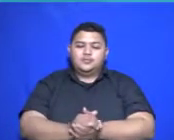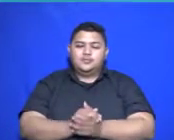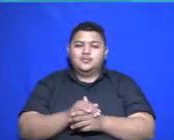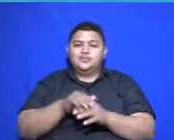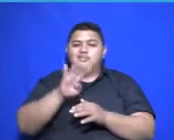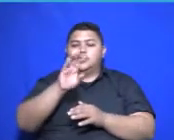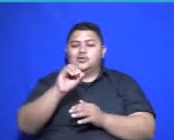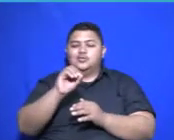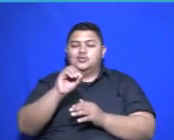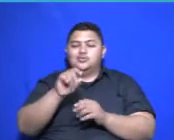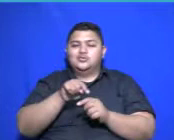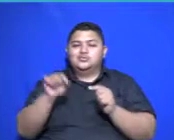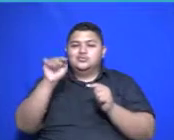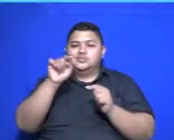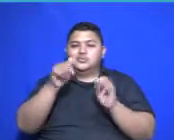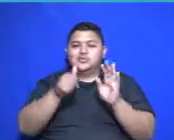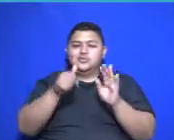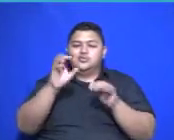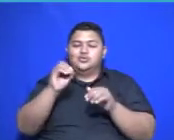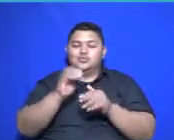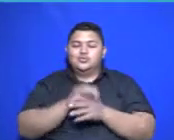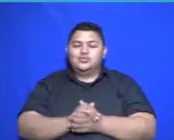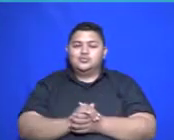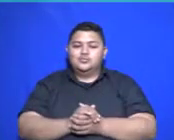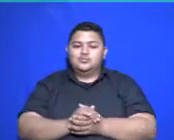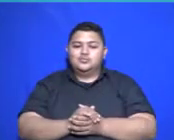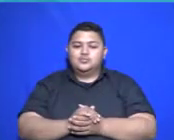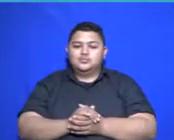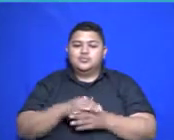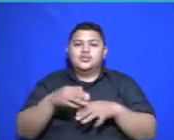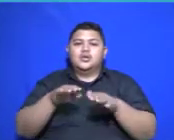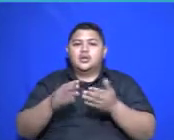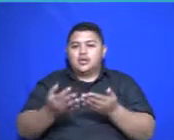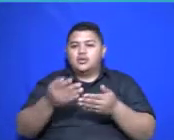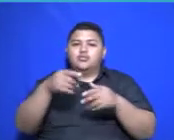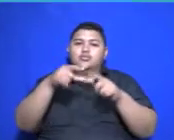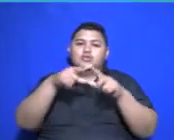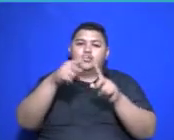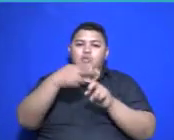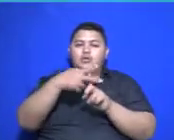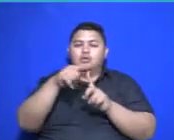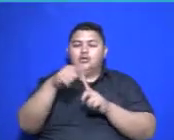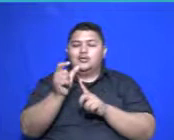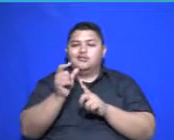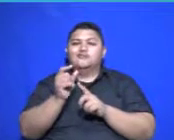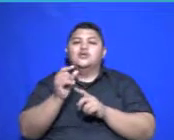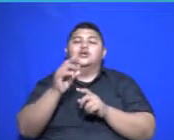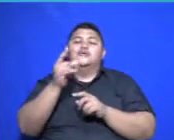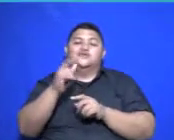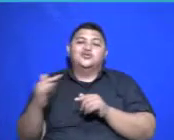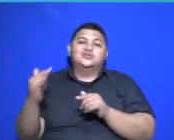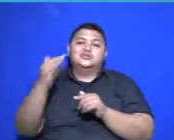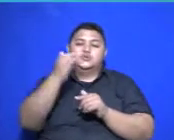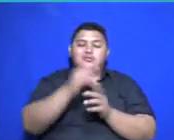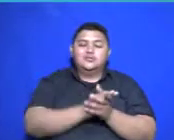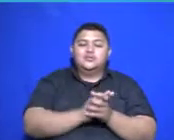40, ini bisa 60 cita numbernya. Aktornya kalau tingkat kebekuan itu pada minus 47